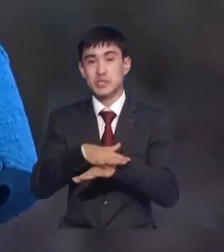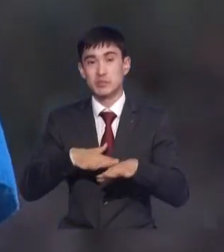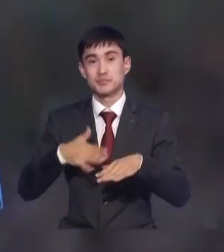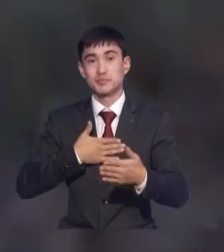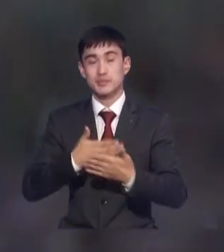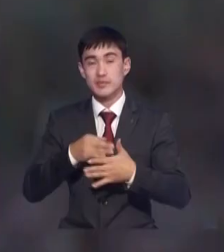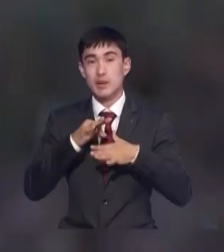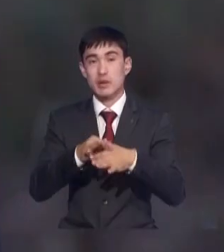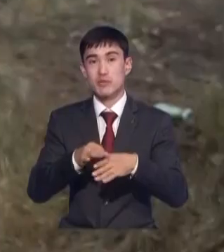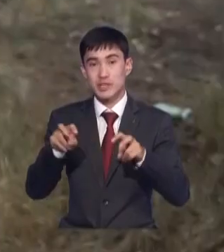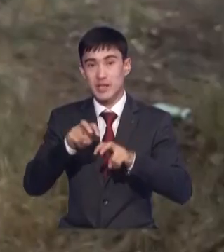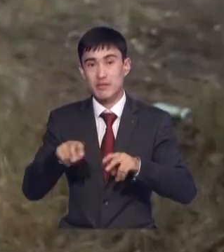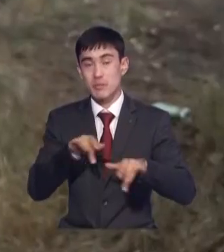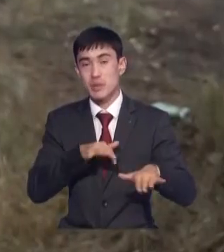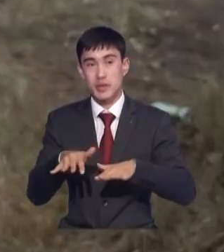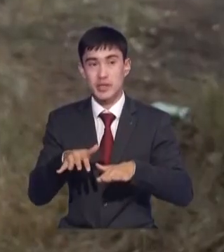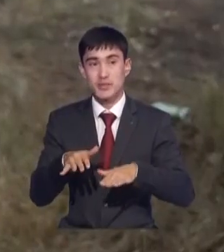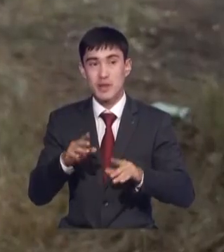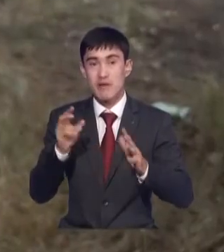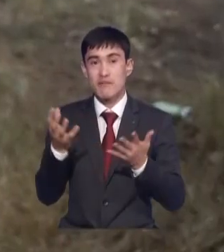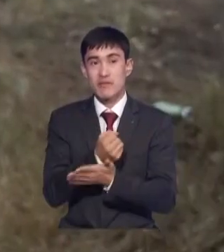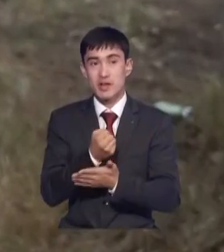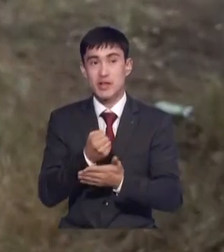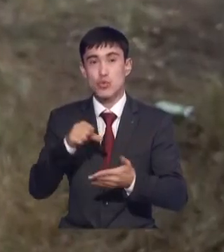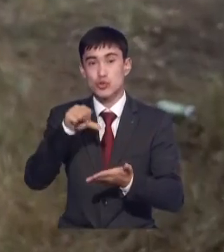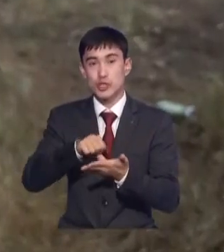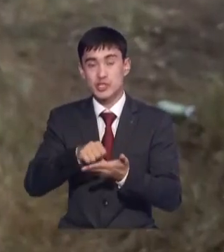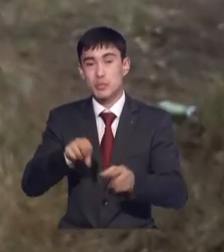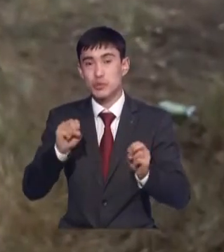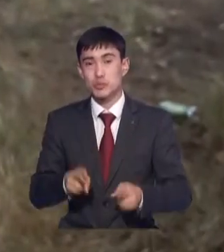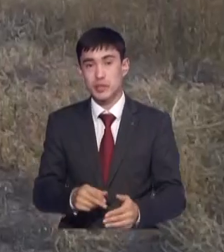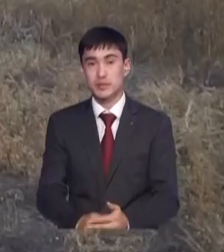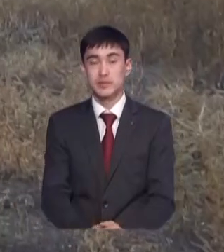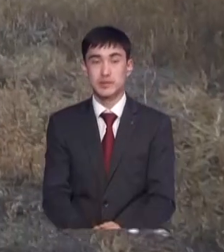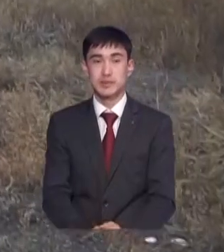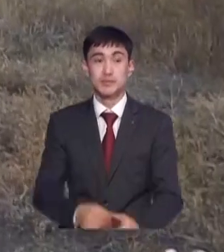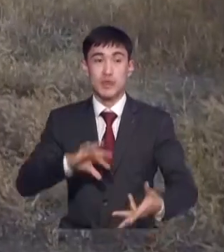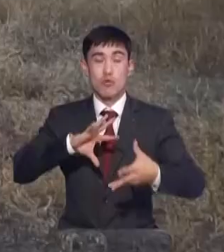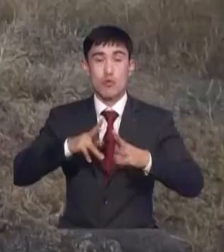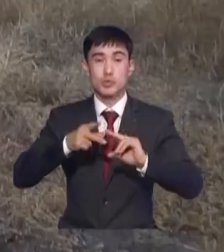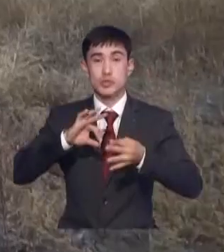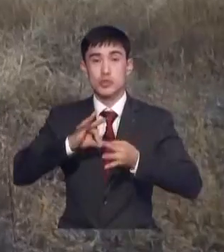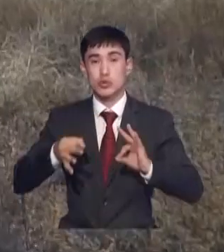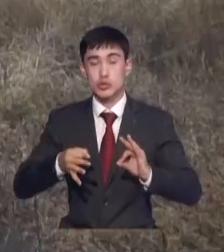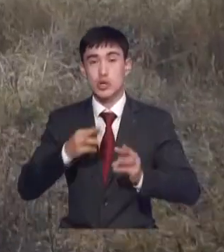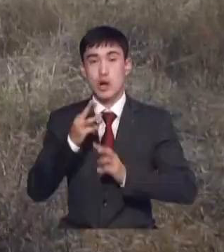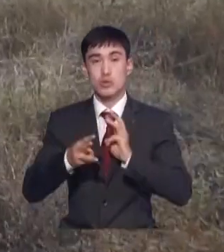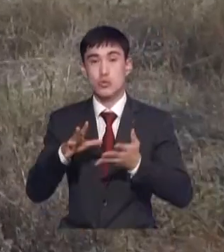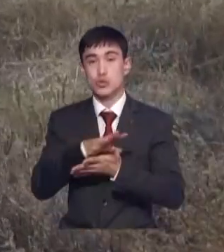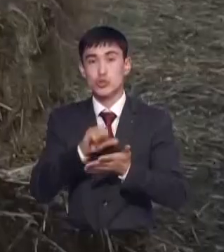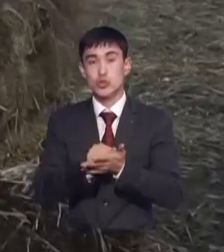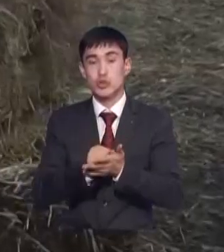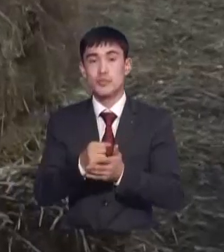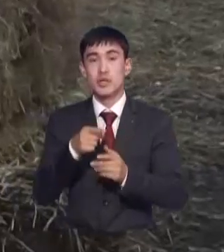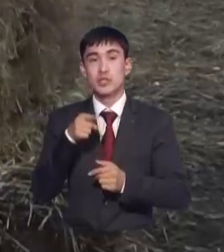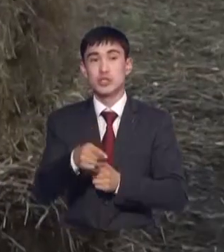волонтерами проводит рейдовые мероприятия для выявления участников преступления. В общей сложности огнем уничтожено более